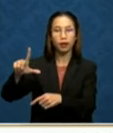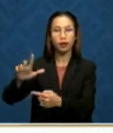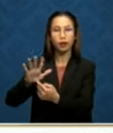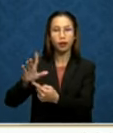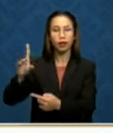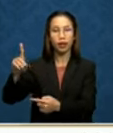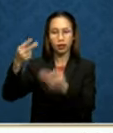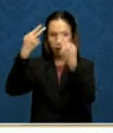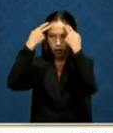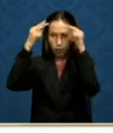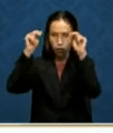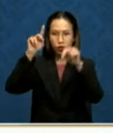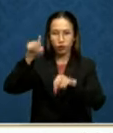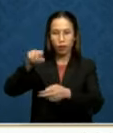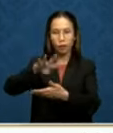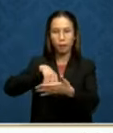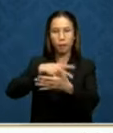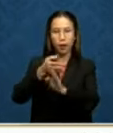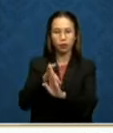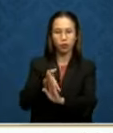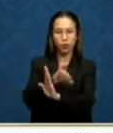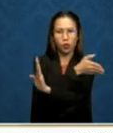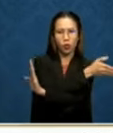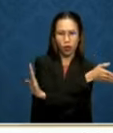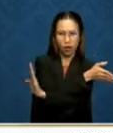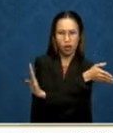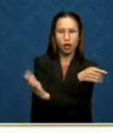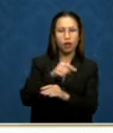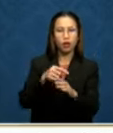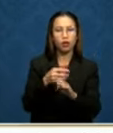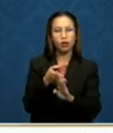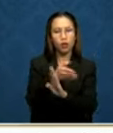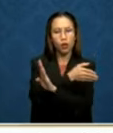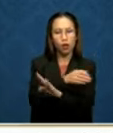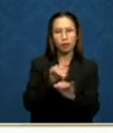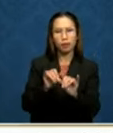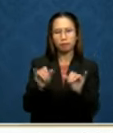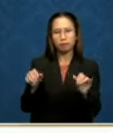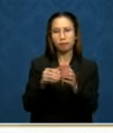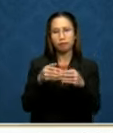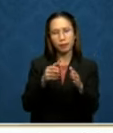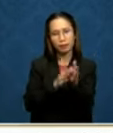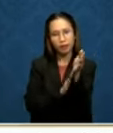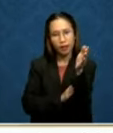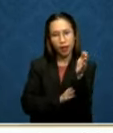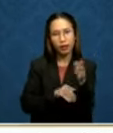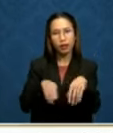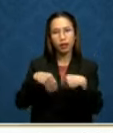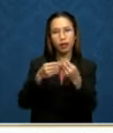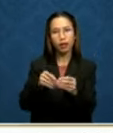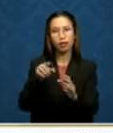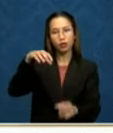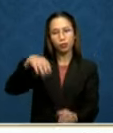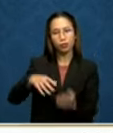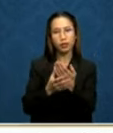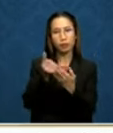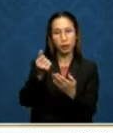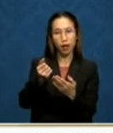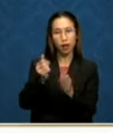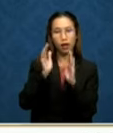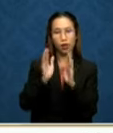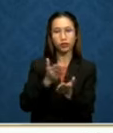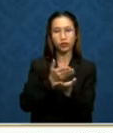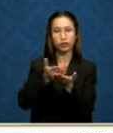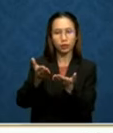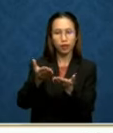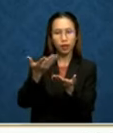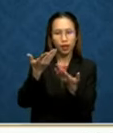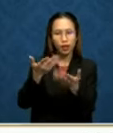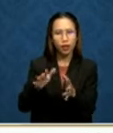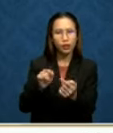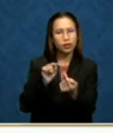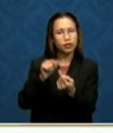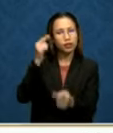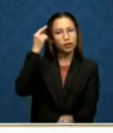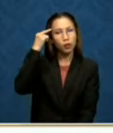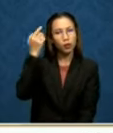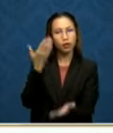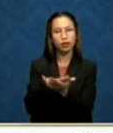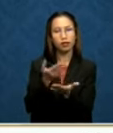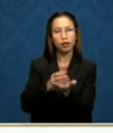าน